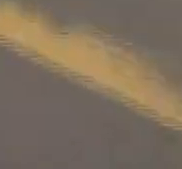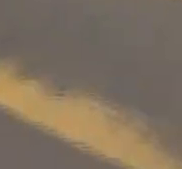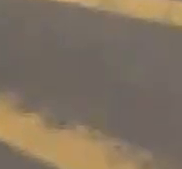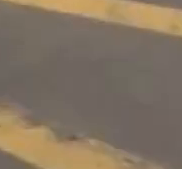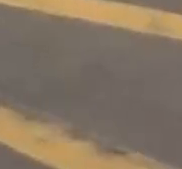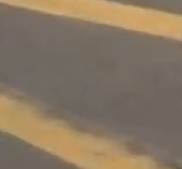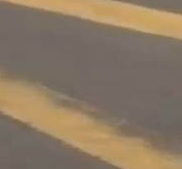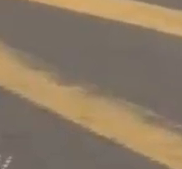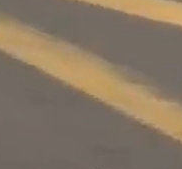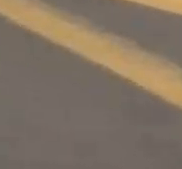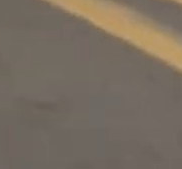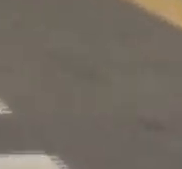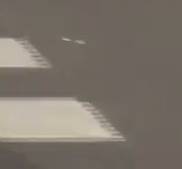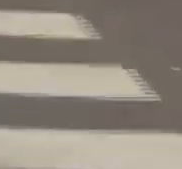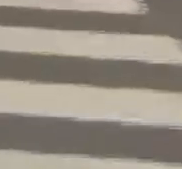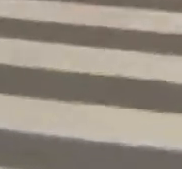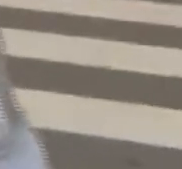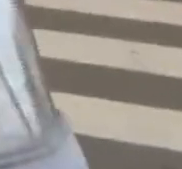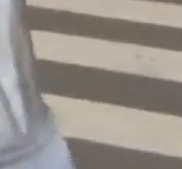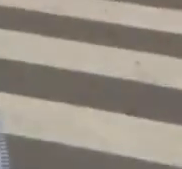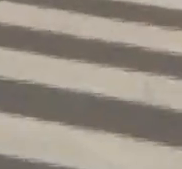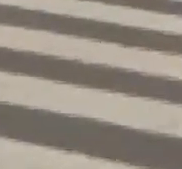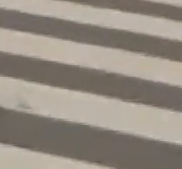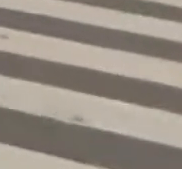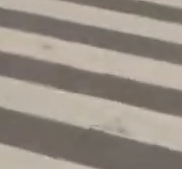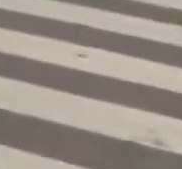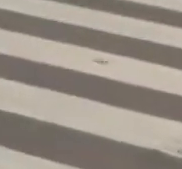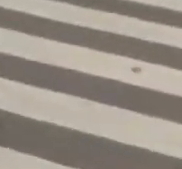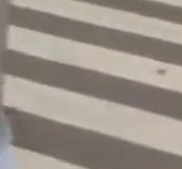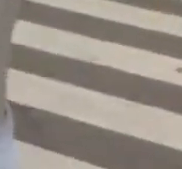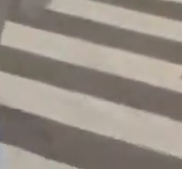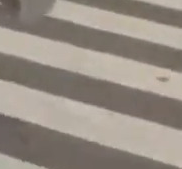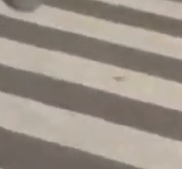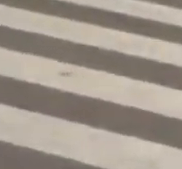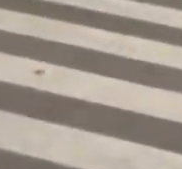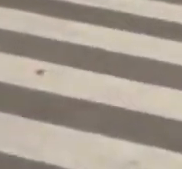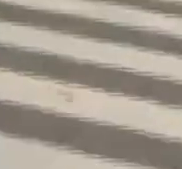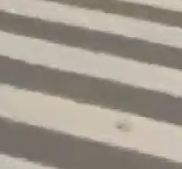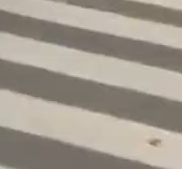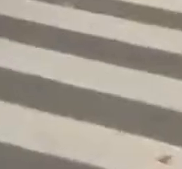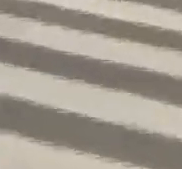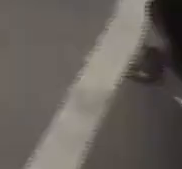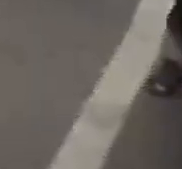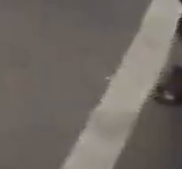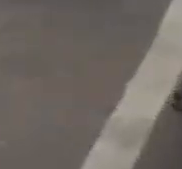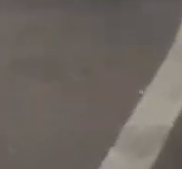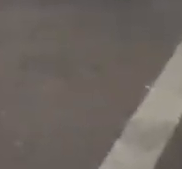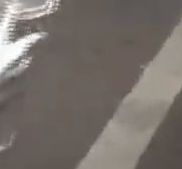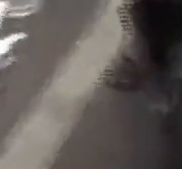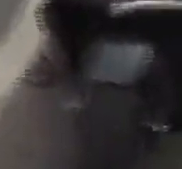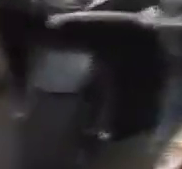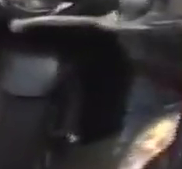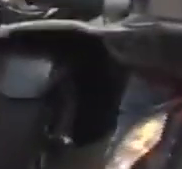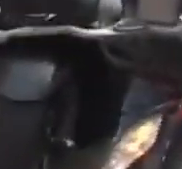mengemis. Ia pun rela melumuri tubuhnya dengan cat dan berupaya menghibur pengendara di jalanan. Puji yang sudah memiliki satu orang anak ini